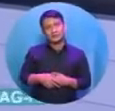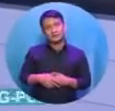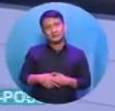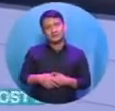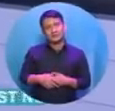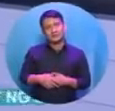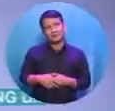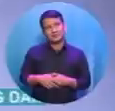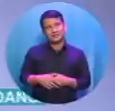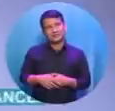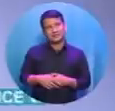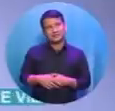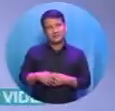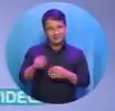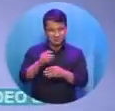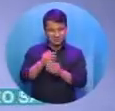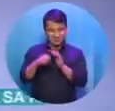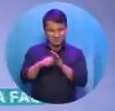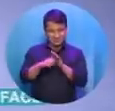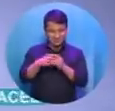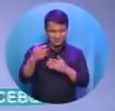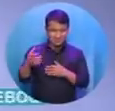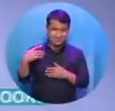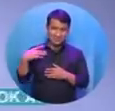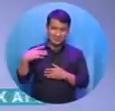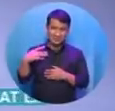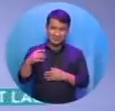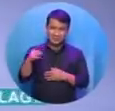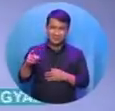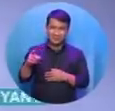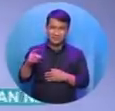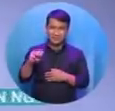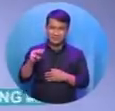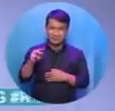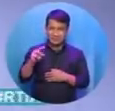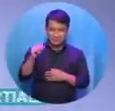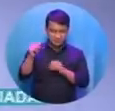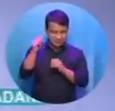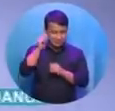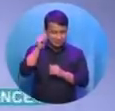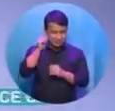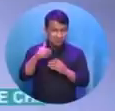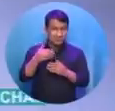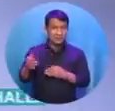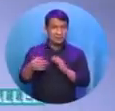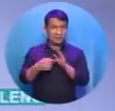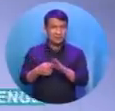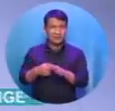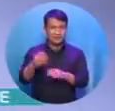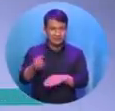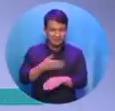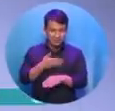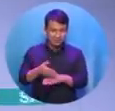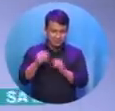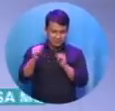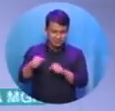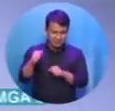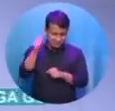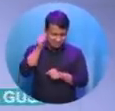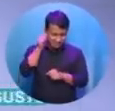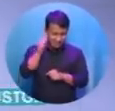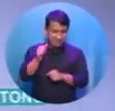Can you feel the love tonight? Oh, sample kakanta habang inaayos nila yung ano, yung audio. Siyempre, kailangan nila ayusin yun on the